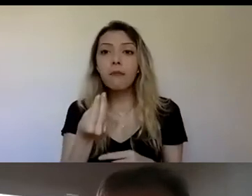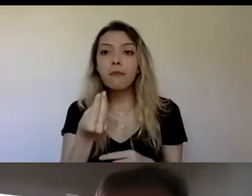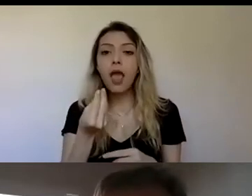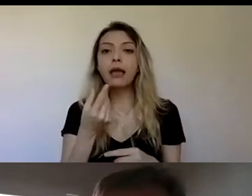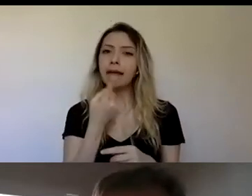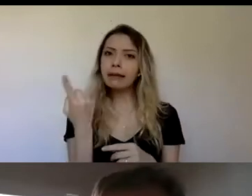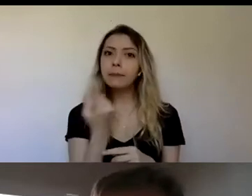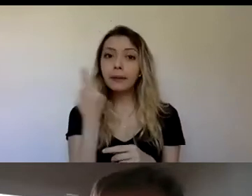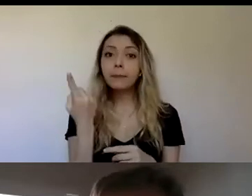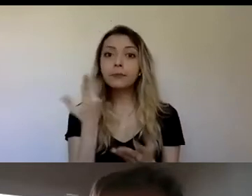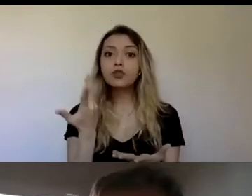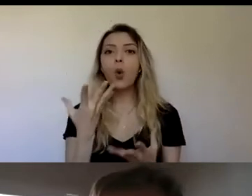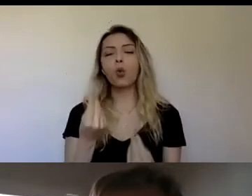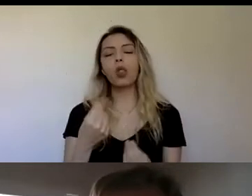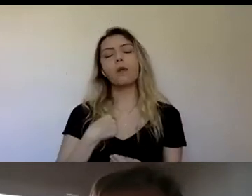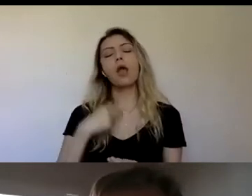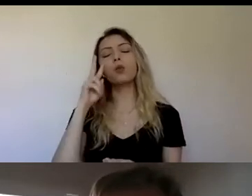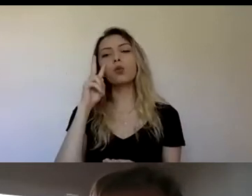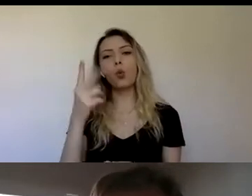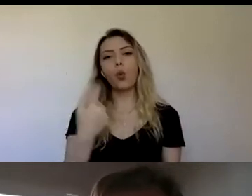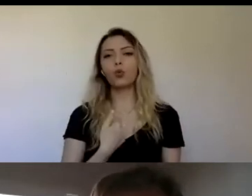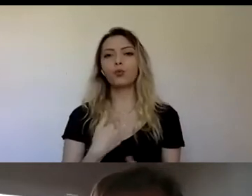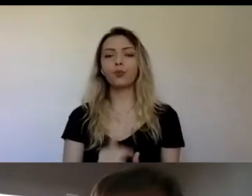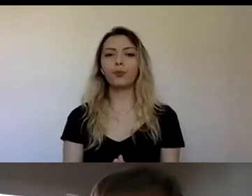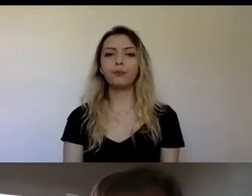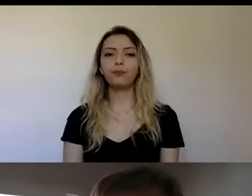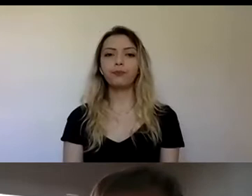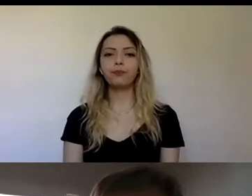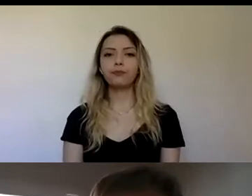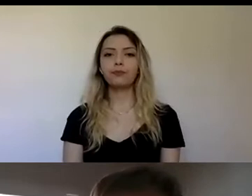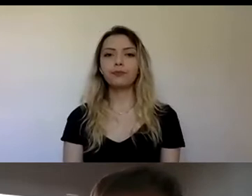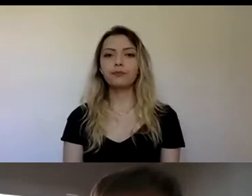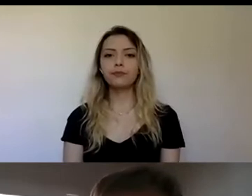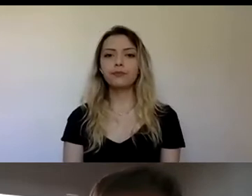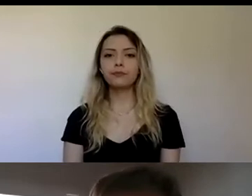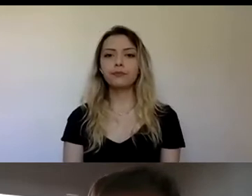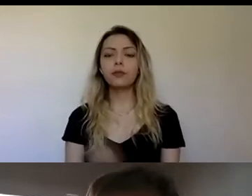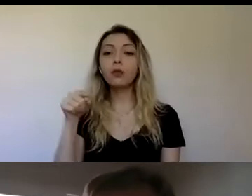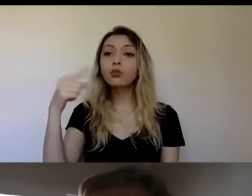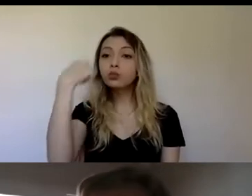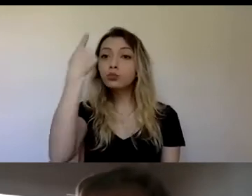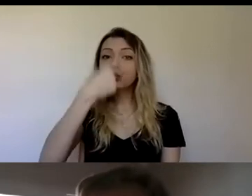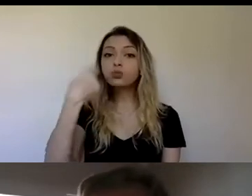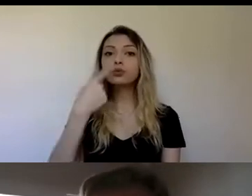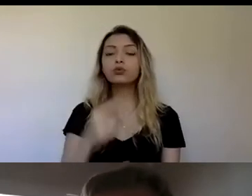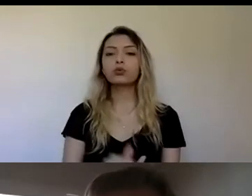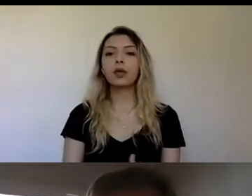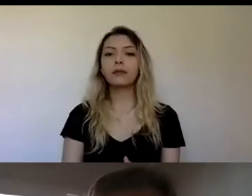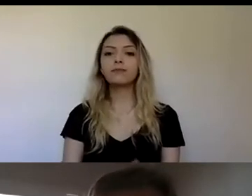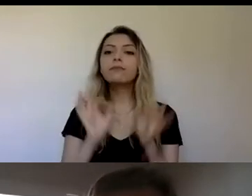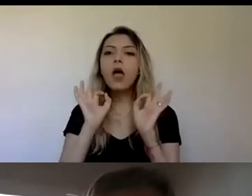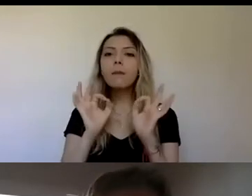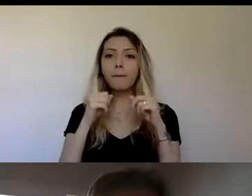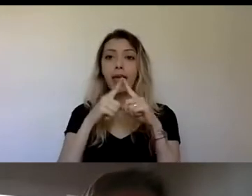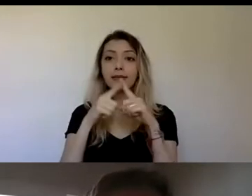görüyorum ben insan hakları göstergelerini. Bu yüzden de hesap verebilirlik